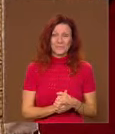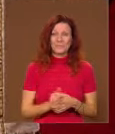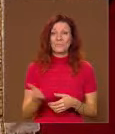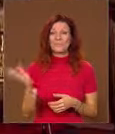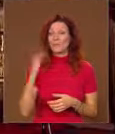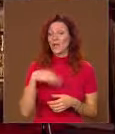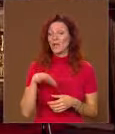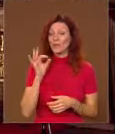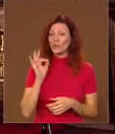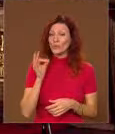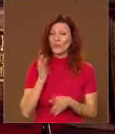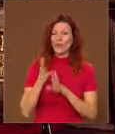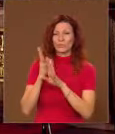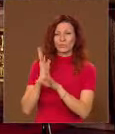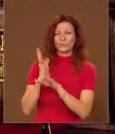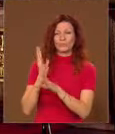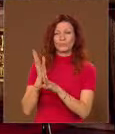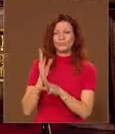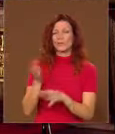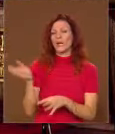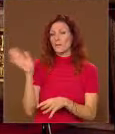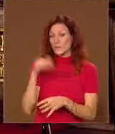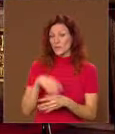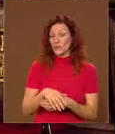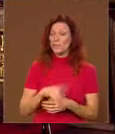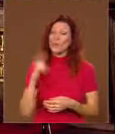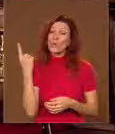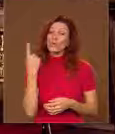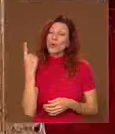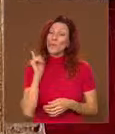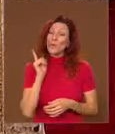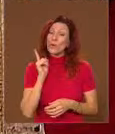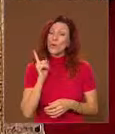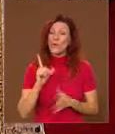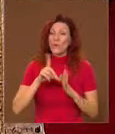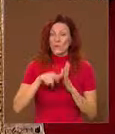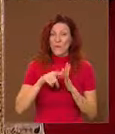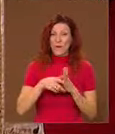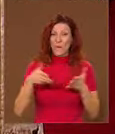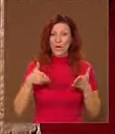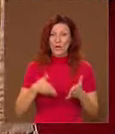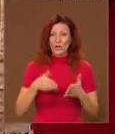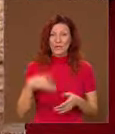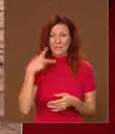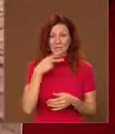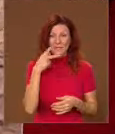След това всички останали, които, особено по време на постите, на рождественския пост,